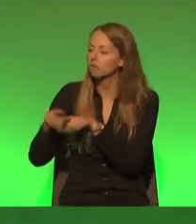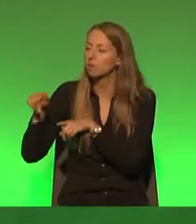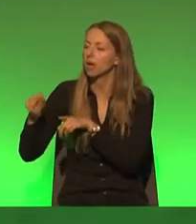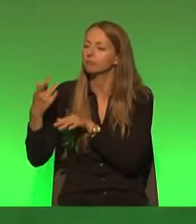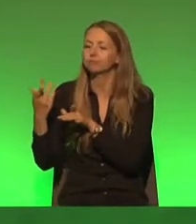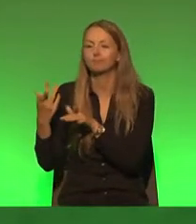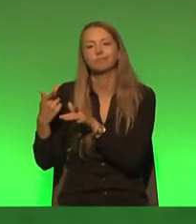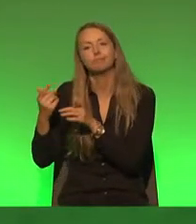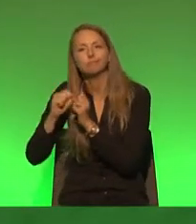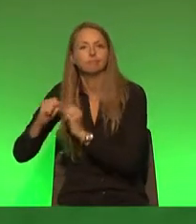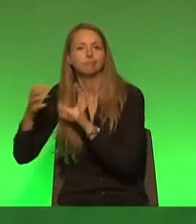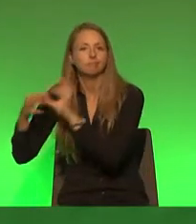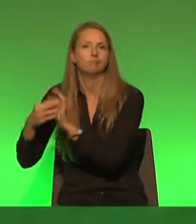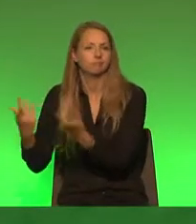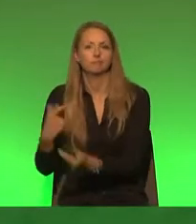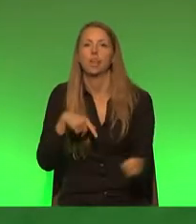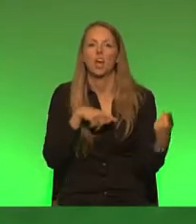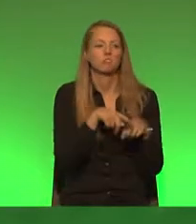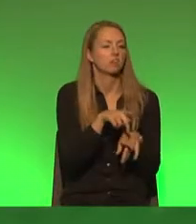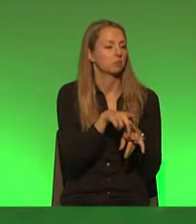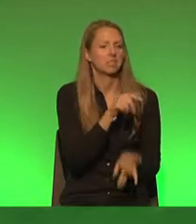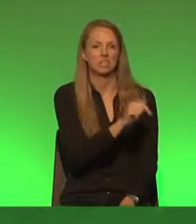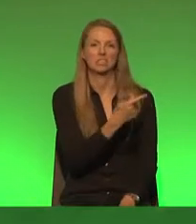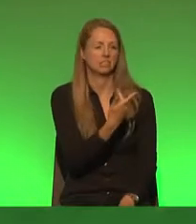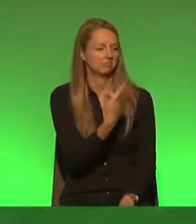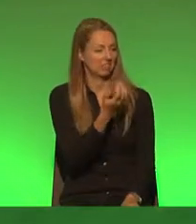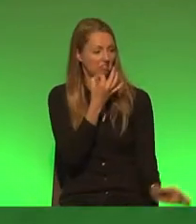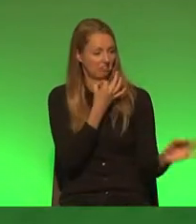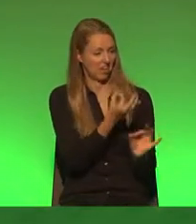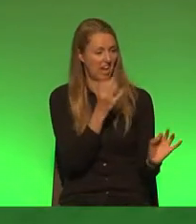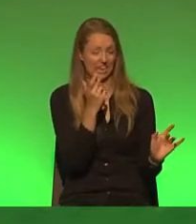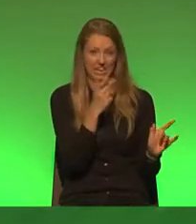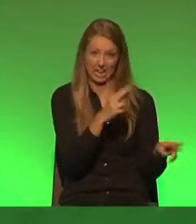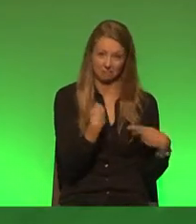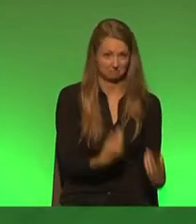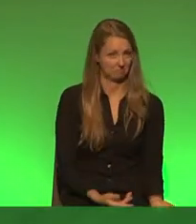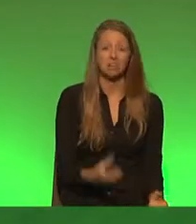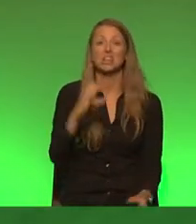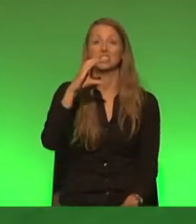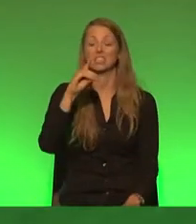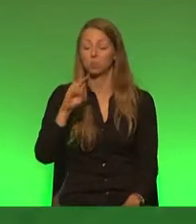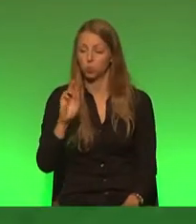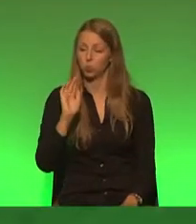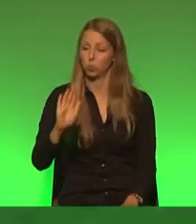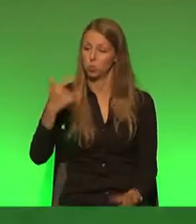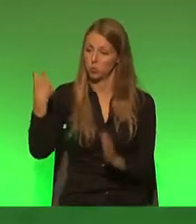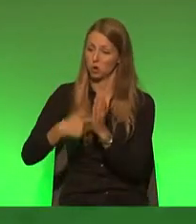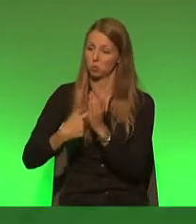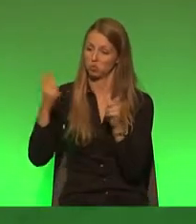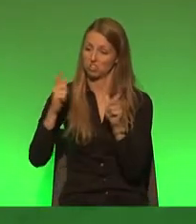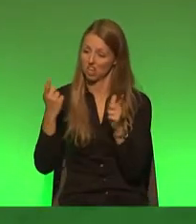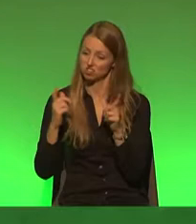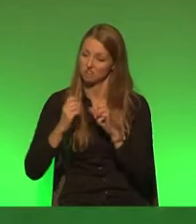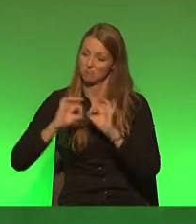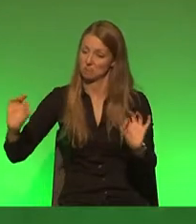welche. Die FDP, von der würden wir uns, glaube ich, nicht wünschen, dass die diese Fragen beantwortet. Und die CDU hat keinen Anspruch daran, diese Gesellschaft zu